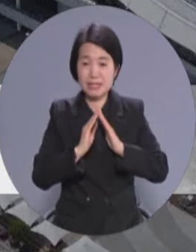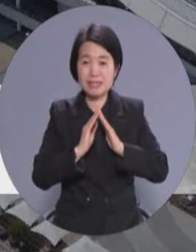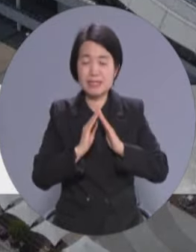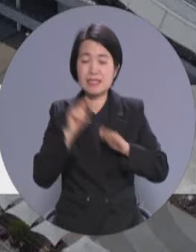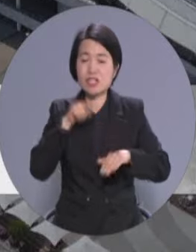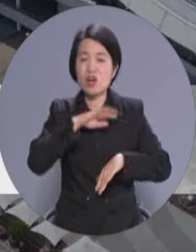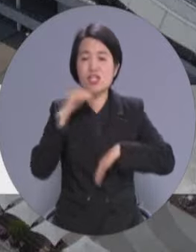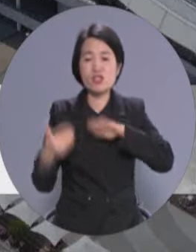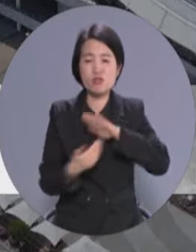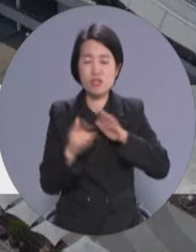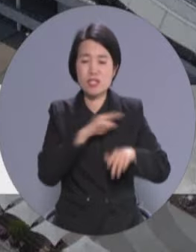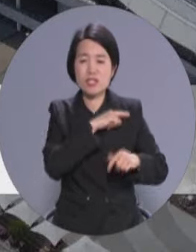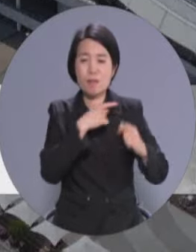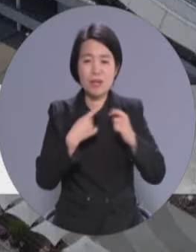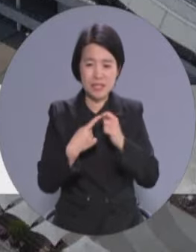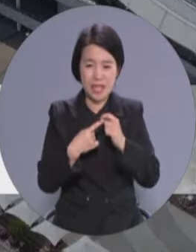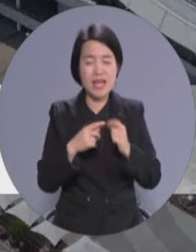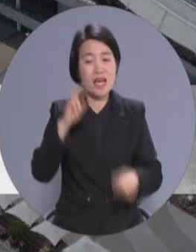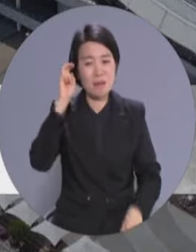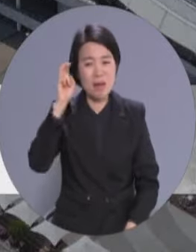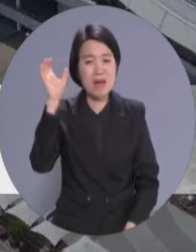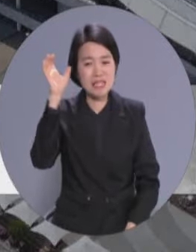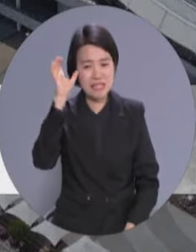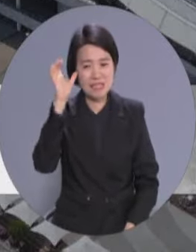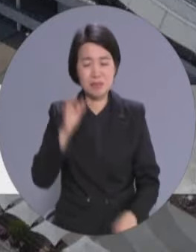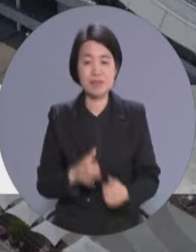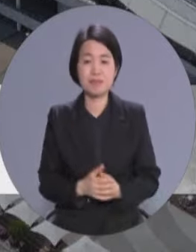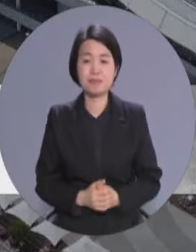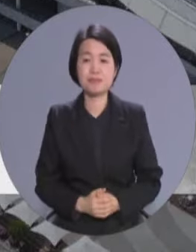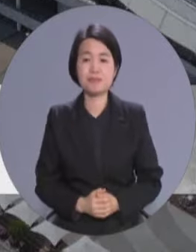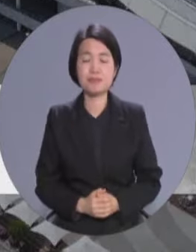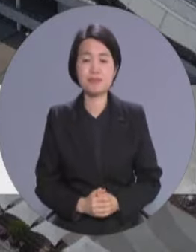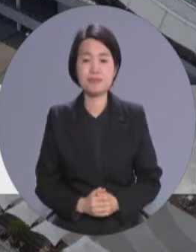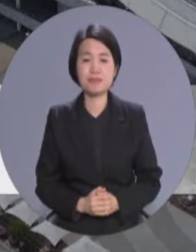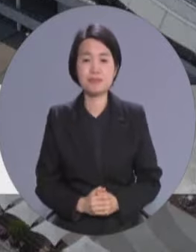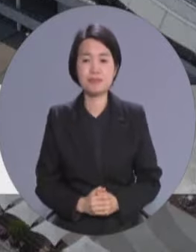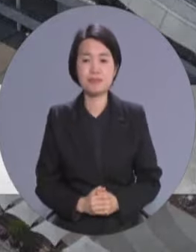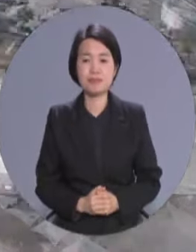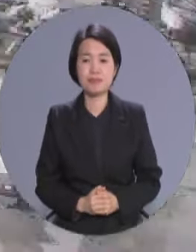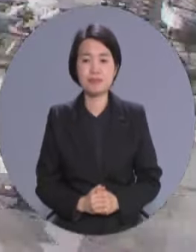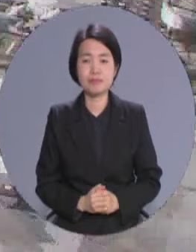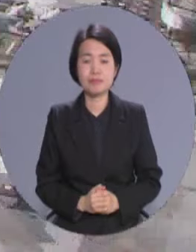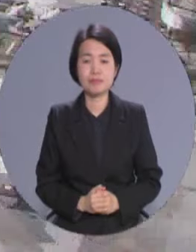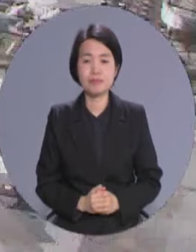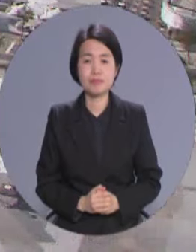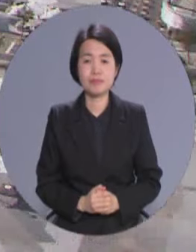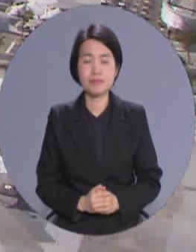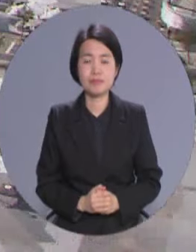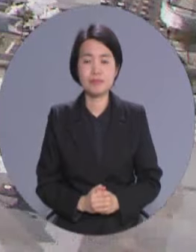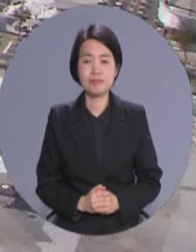해양레저관광종합계획 그 첫 사례가 될 것으로 기대됩니다. 최우식 기자입니다.